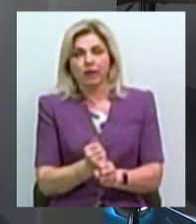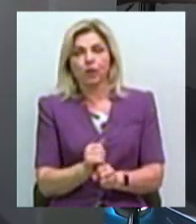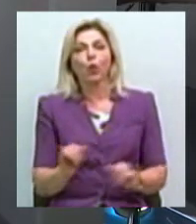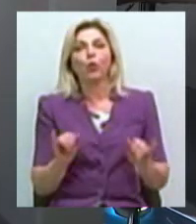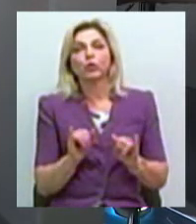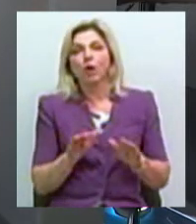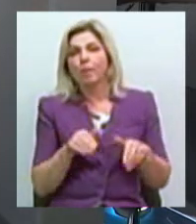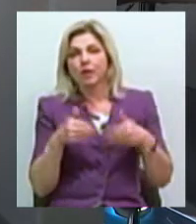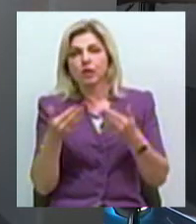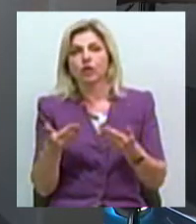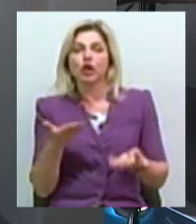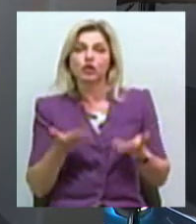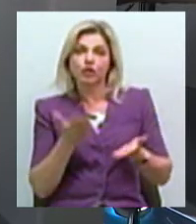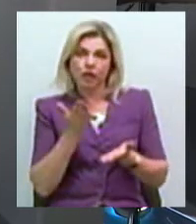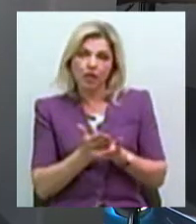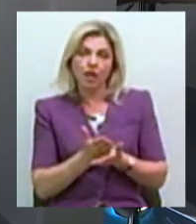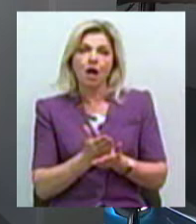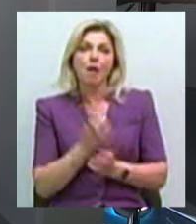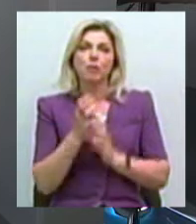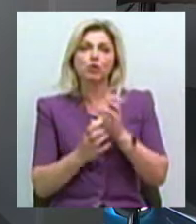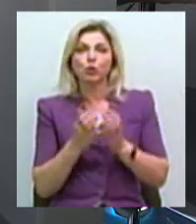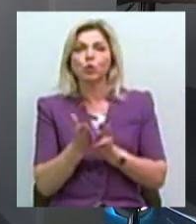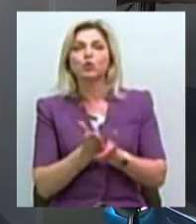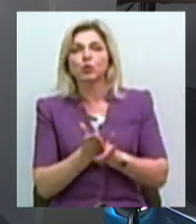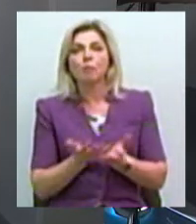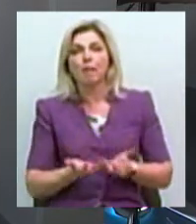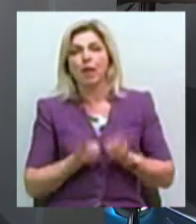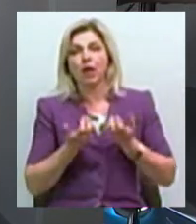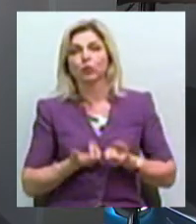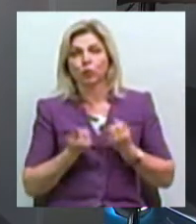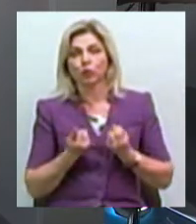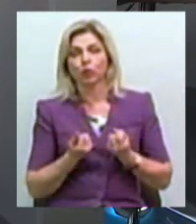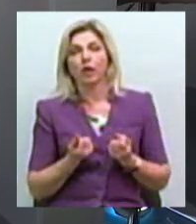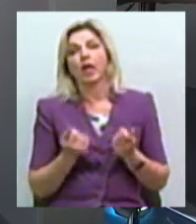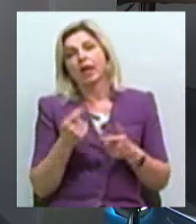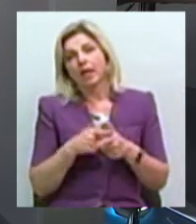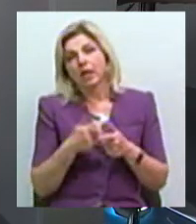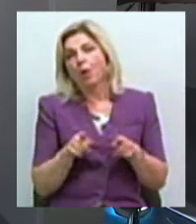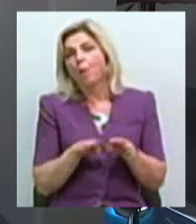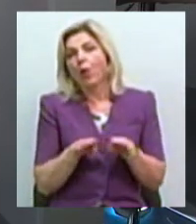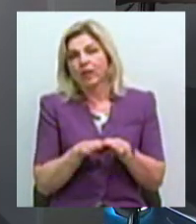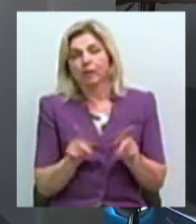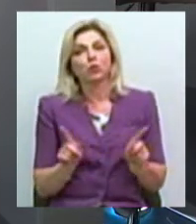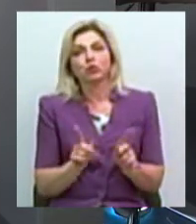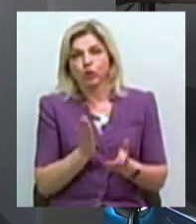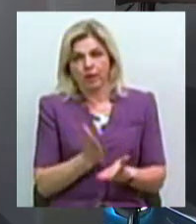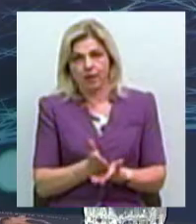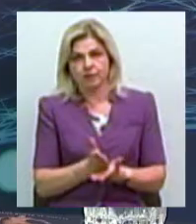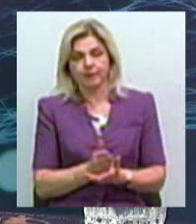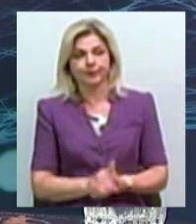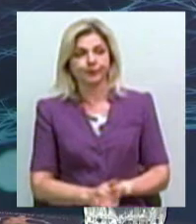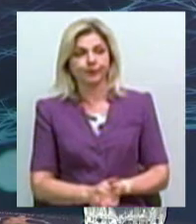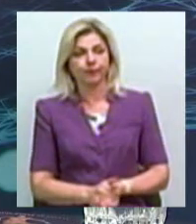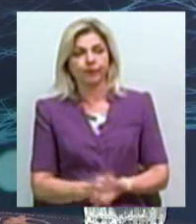міжнародні служби порятунку, чи щось подібне, крім того, да, крім цієї служби, про яку зараз ви сказали? Опять же,